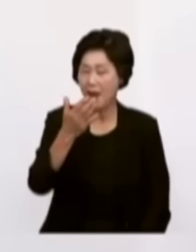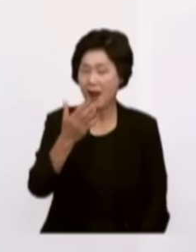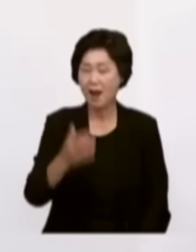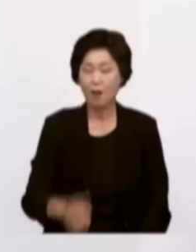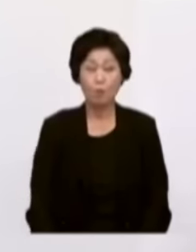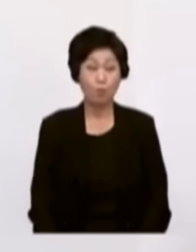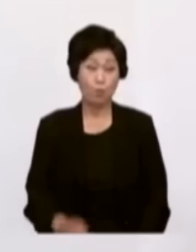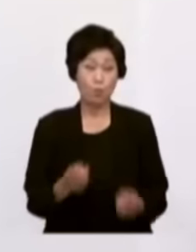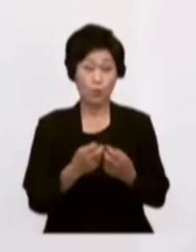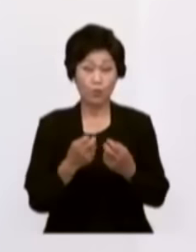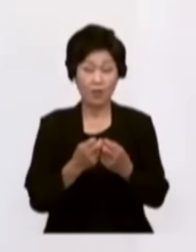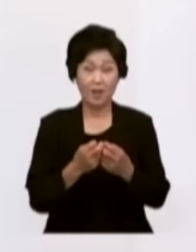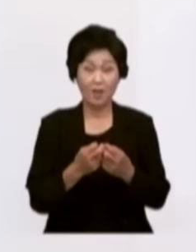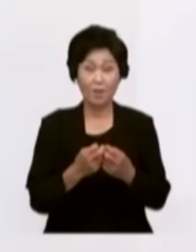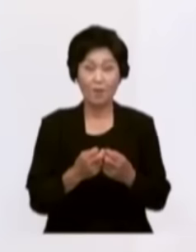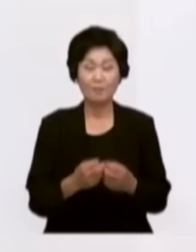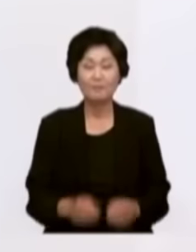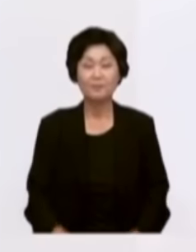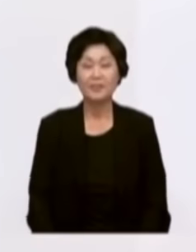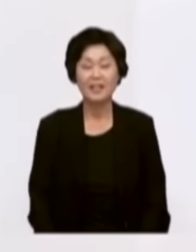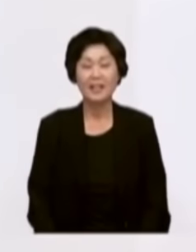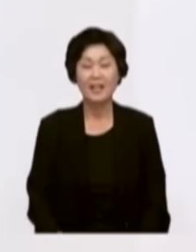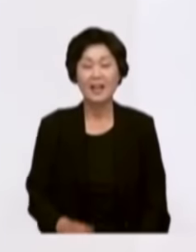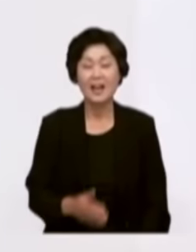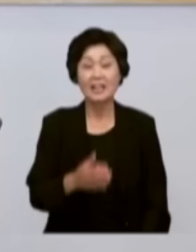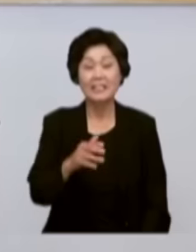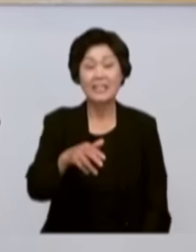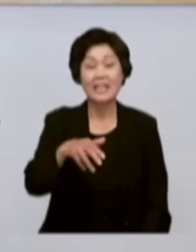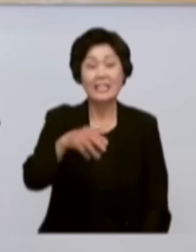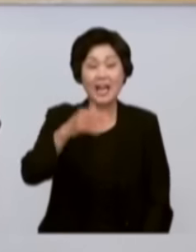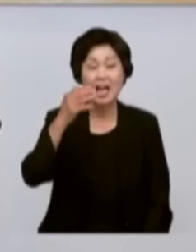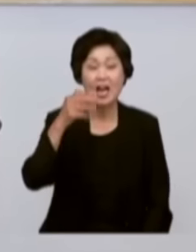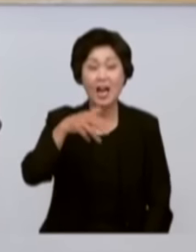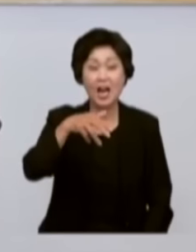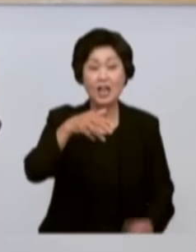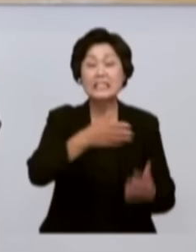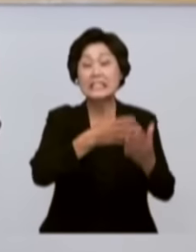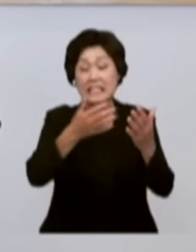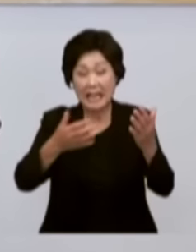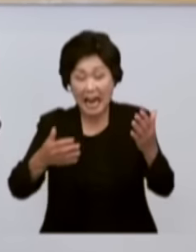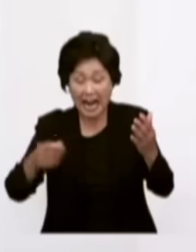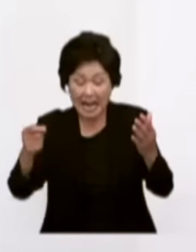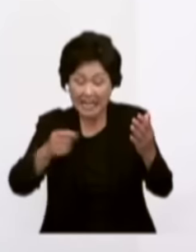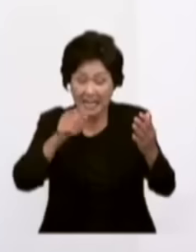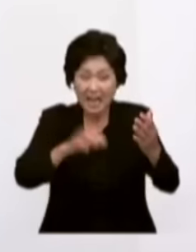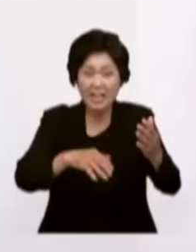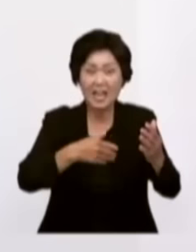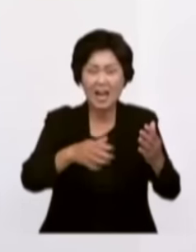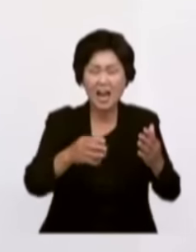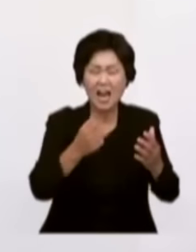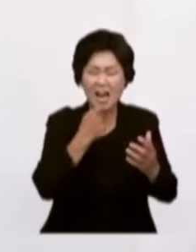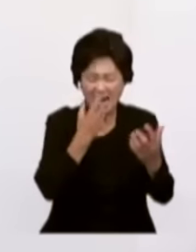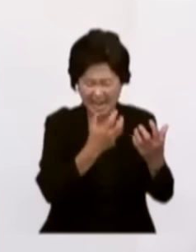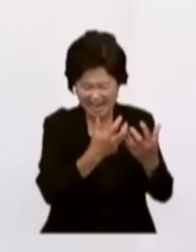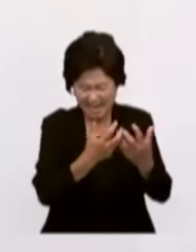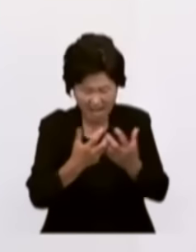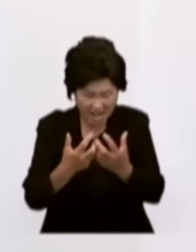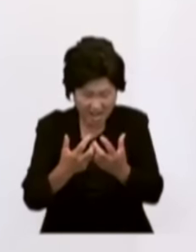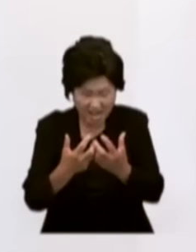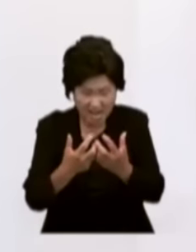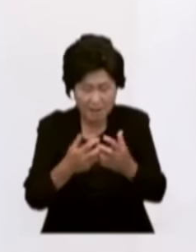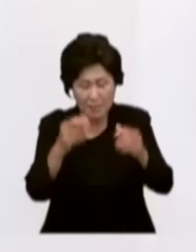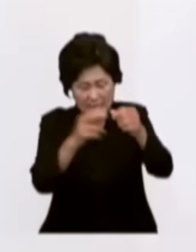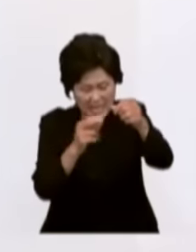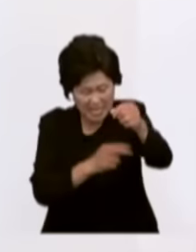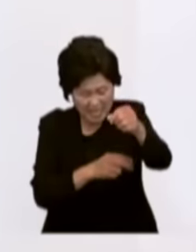2학년 겨울방학 때 충주에 달천강이라는 데가 있어요. 강이 있어요. 그 밑에 강에 얼음이 콩 얼어붙은데 밑 다리